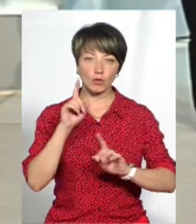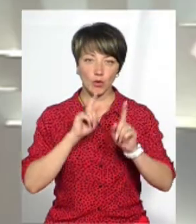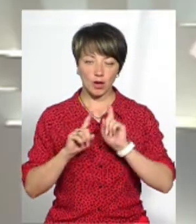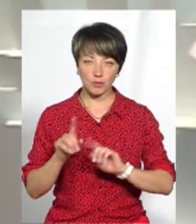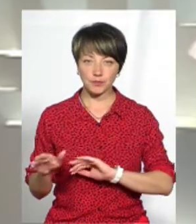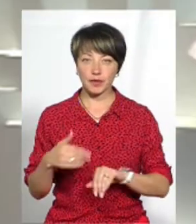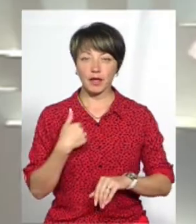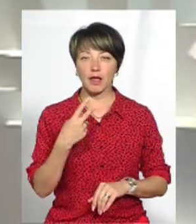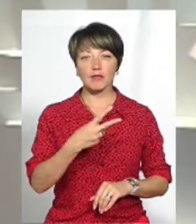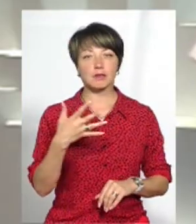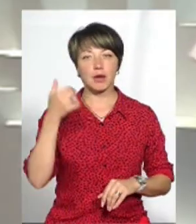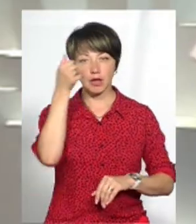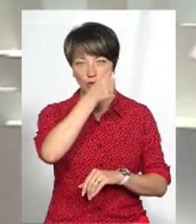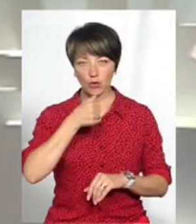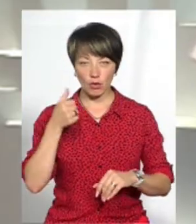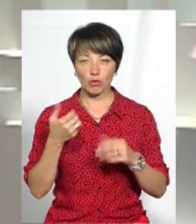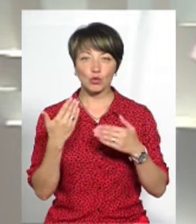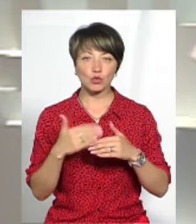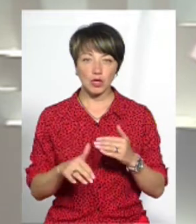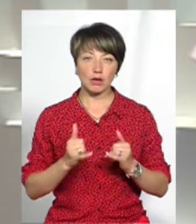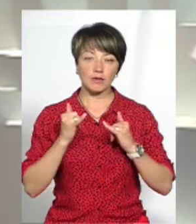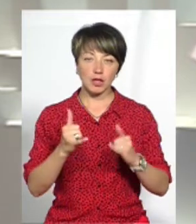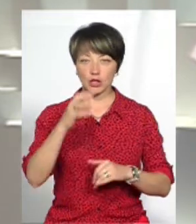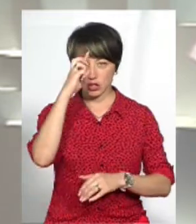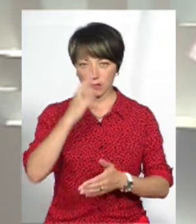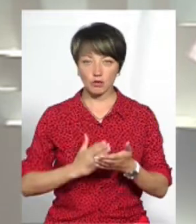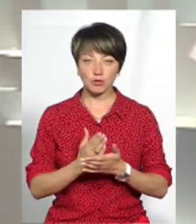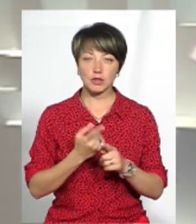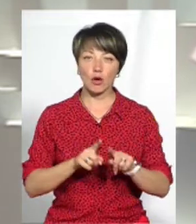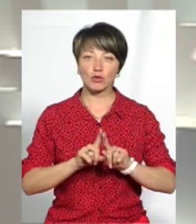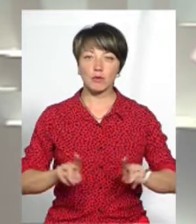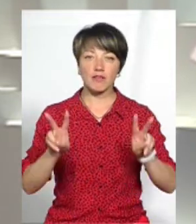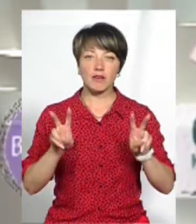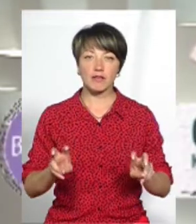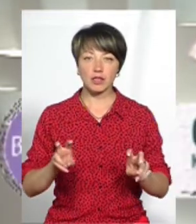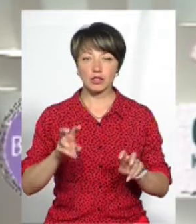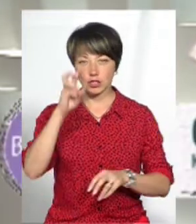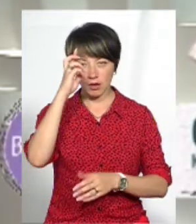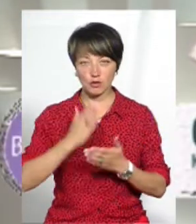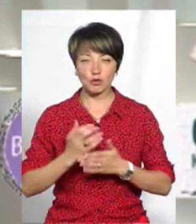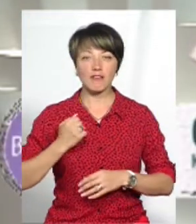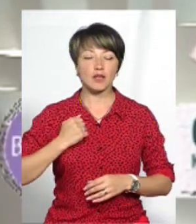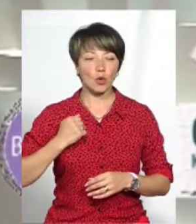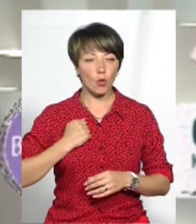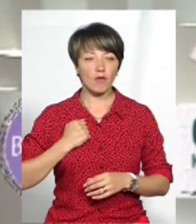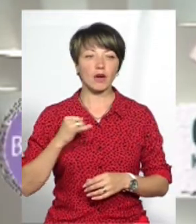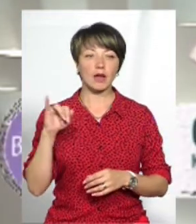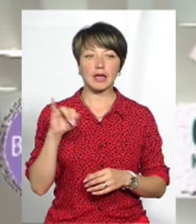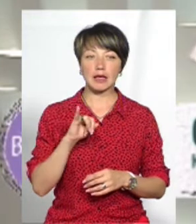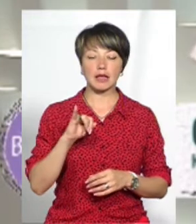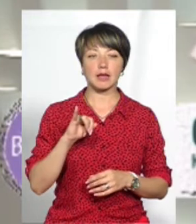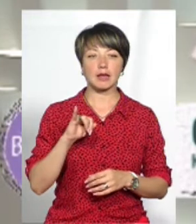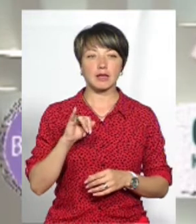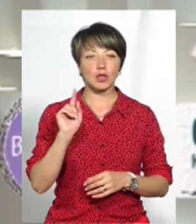я 25 років віддав вже державній службі. Це особливий вид державної служби, військова служба. І